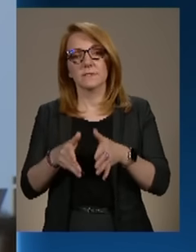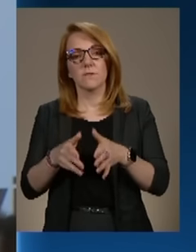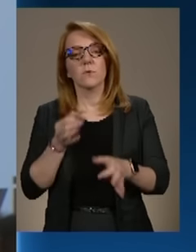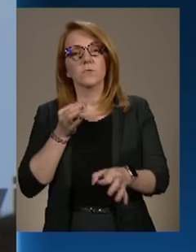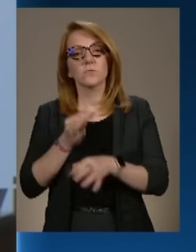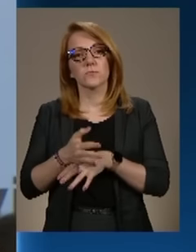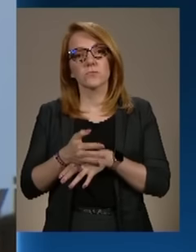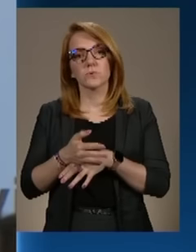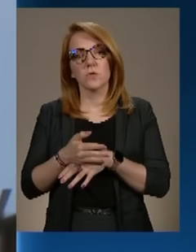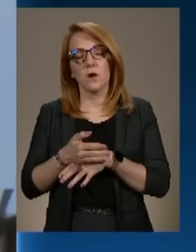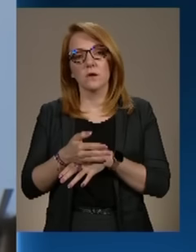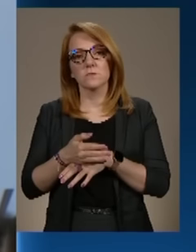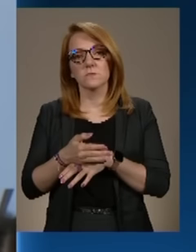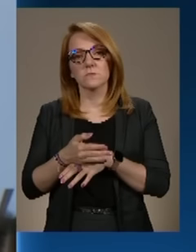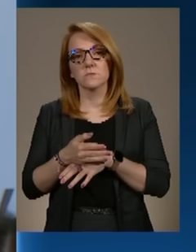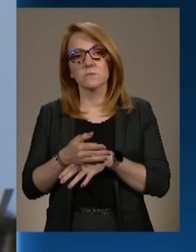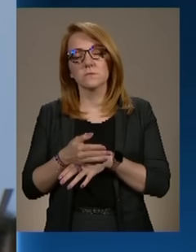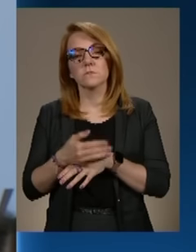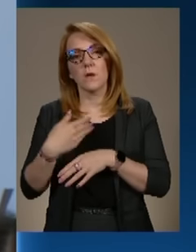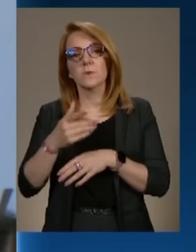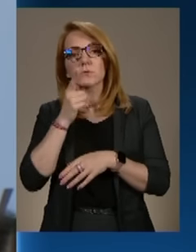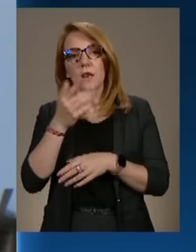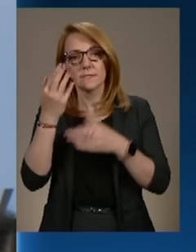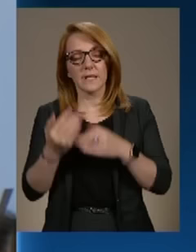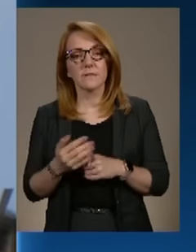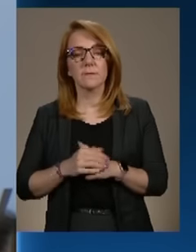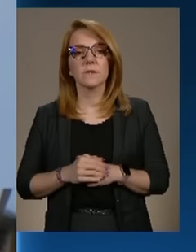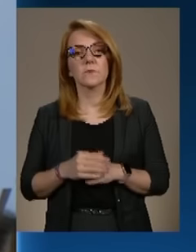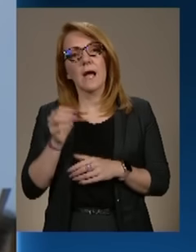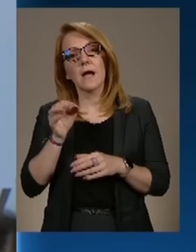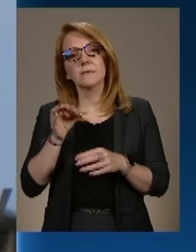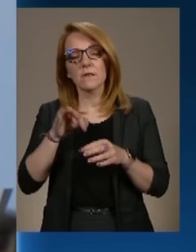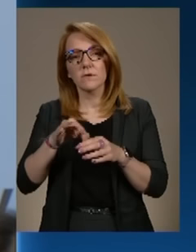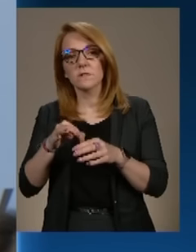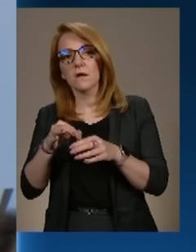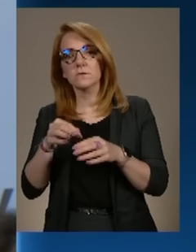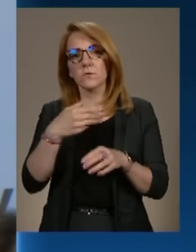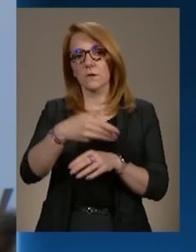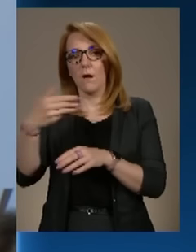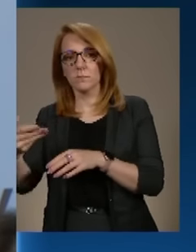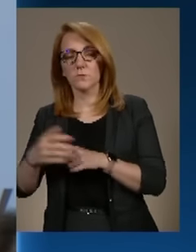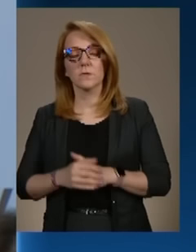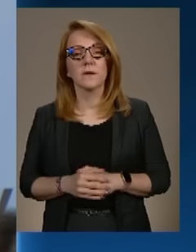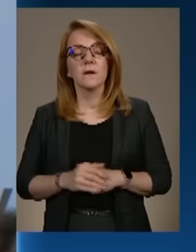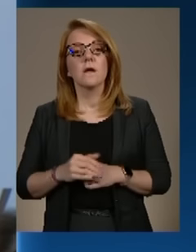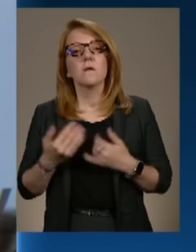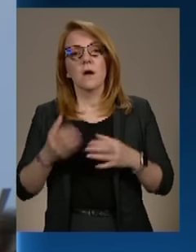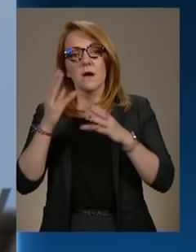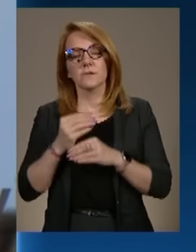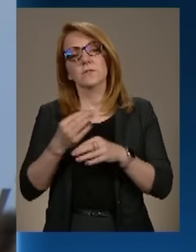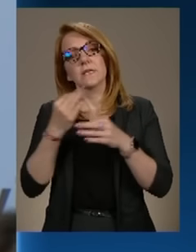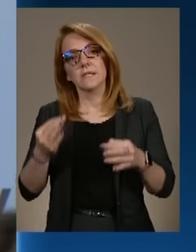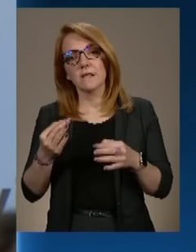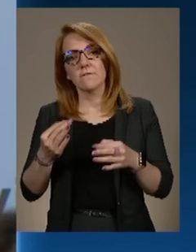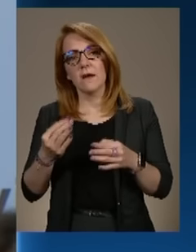végére járunk annak hogy akkor pontosan hány szavazat született melyik főpolgármesterjelöltre ma este nyilván elfog jutni a